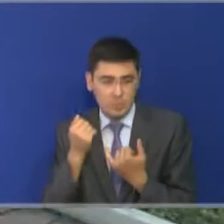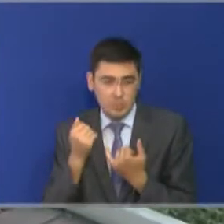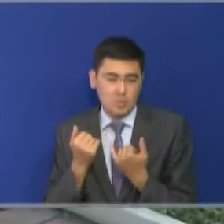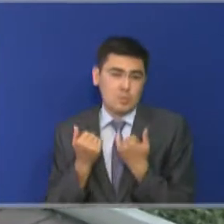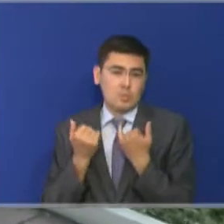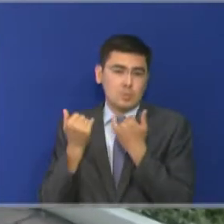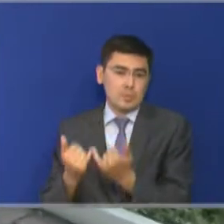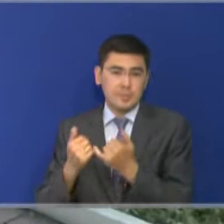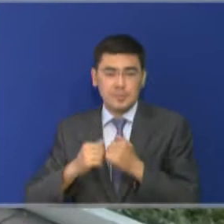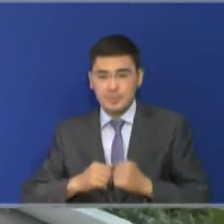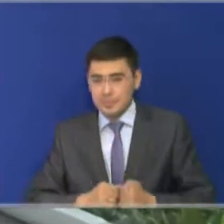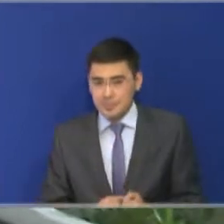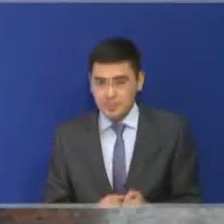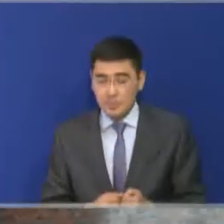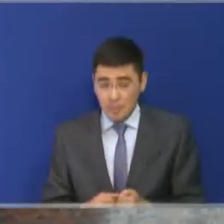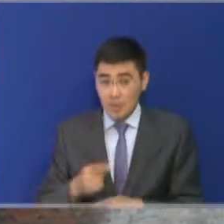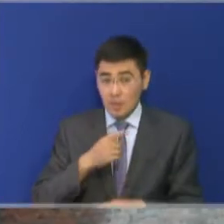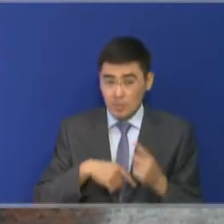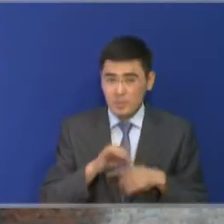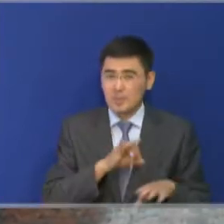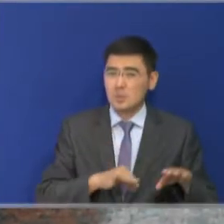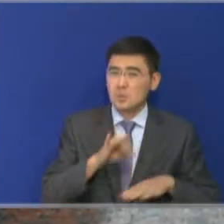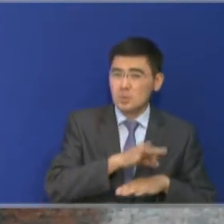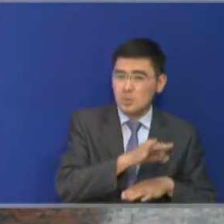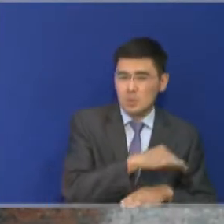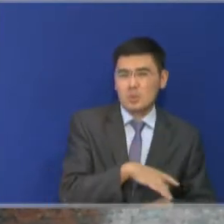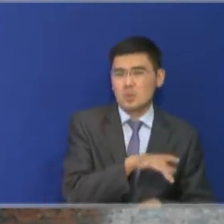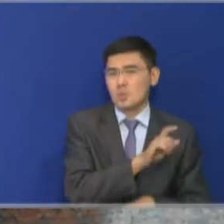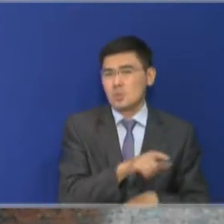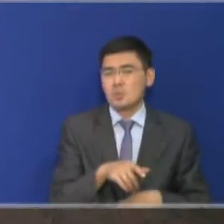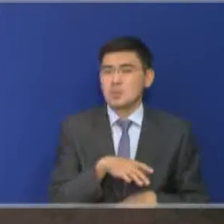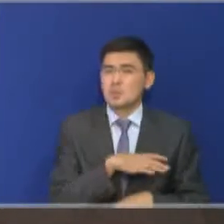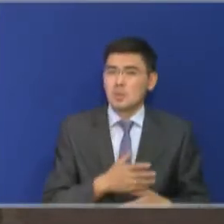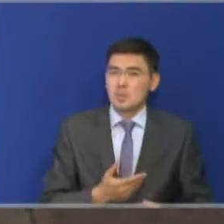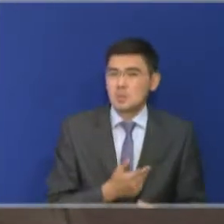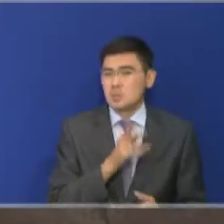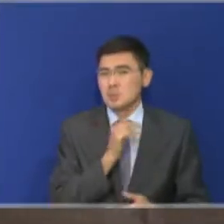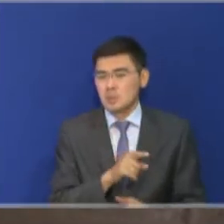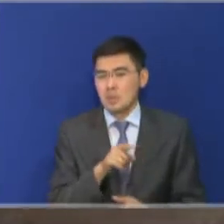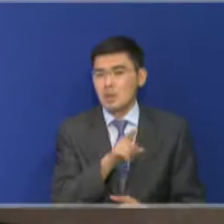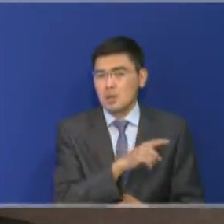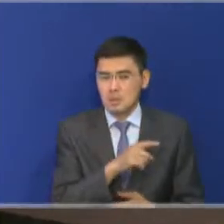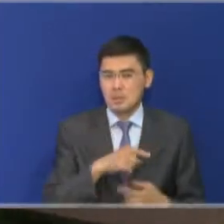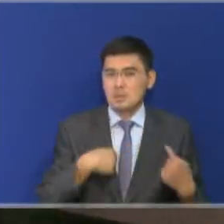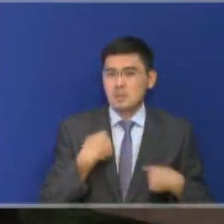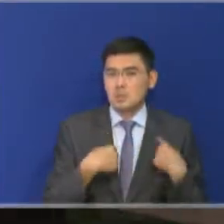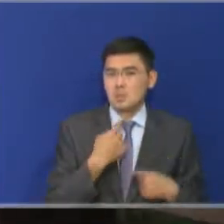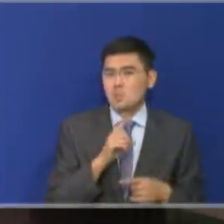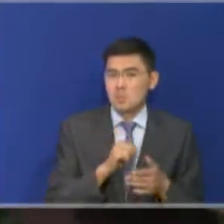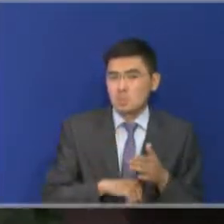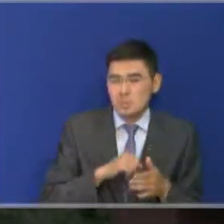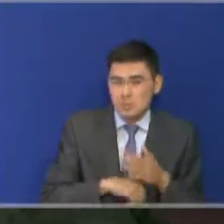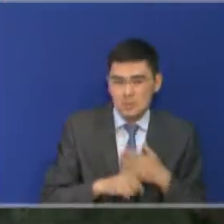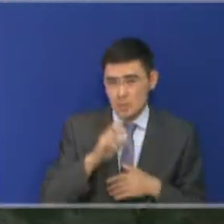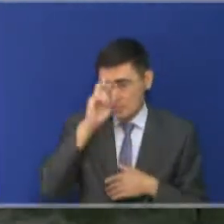мәдениетіміз бен төл тарихымызды білуіміз керек. Ашаршылық пен саяси қуғын сүргін қасіретін зерделеу, зерттеу, ғылыми жүйеге келтіру